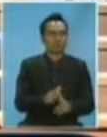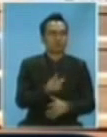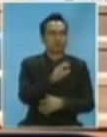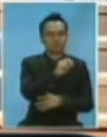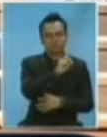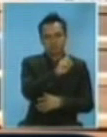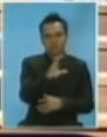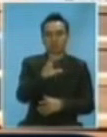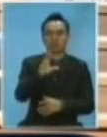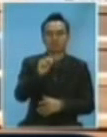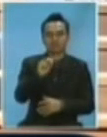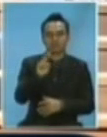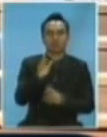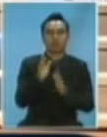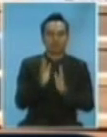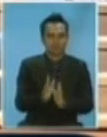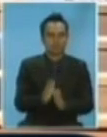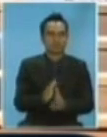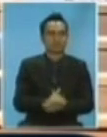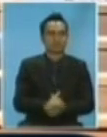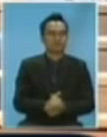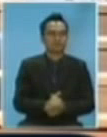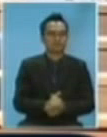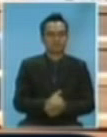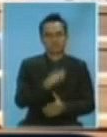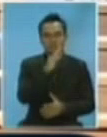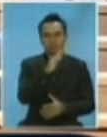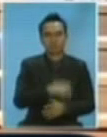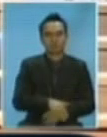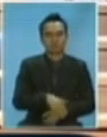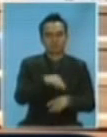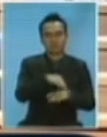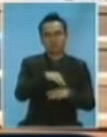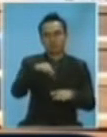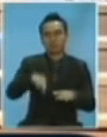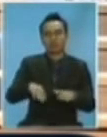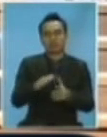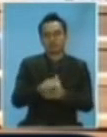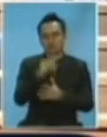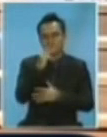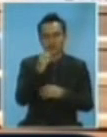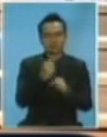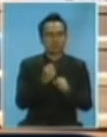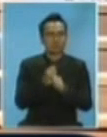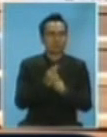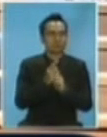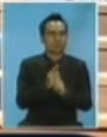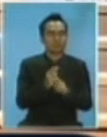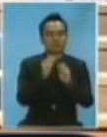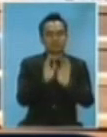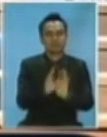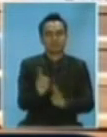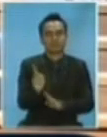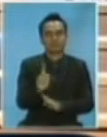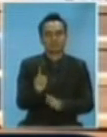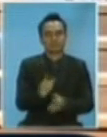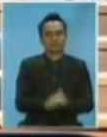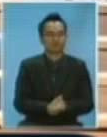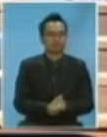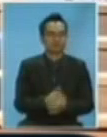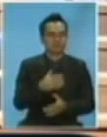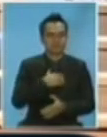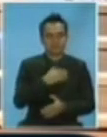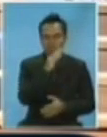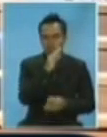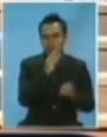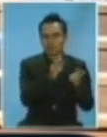ได้เพียงวาระเดียวเท่านั้นนะคะและนอกจากนี้นะคะยังให้ประธานศาลรัฐธรรมนูญนั้นดำรงตำแหน่งได้3ปีค่ะและจากนั้นก็